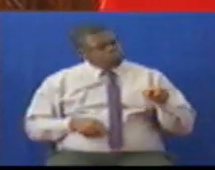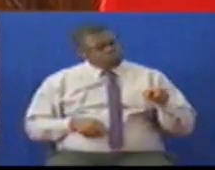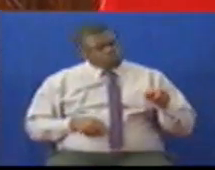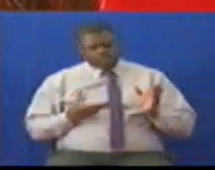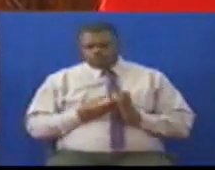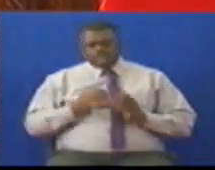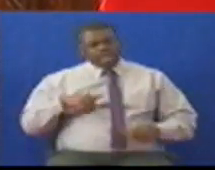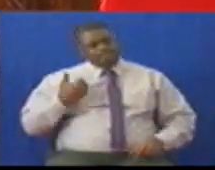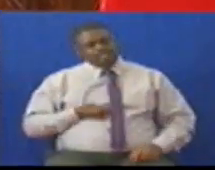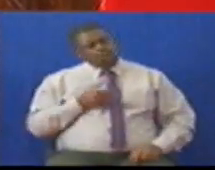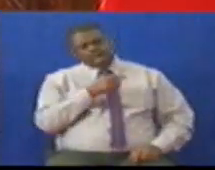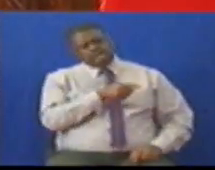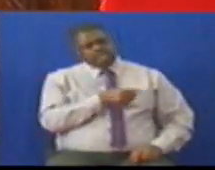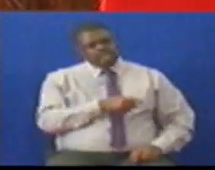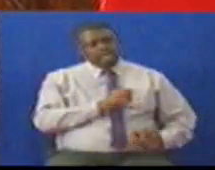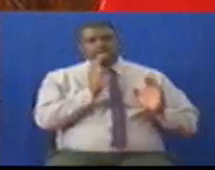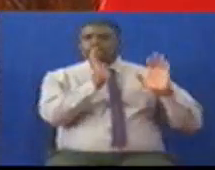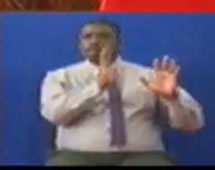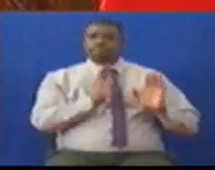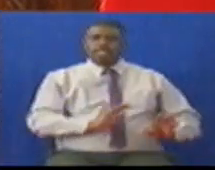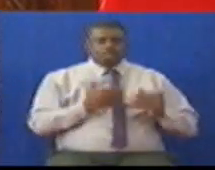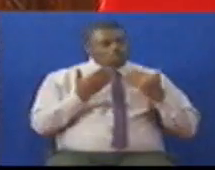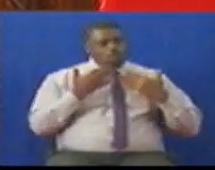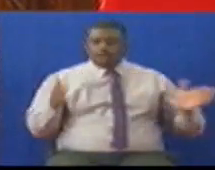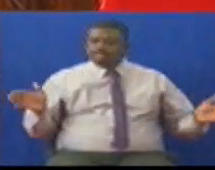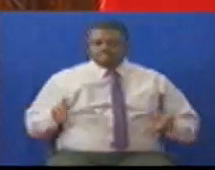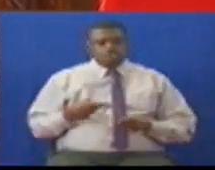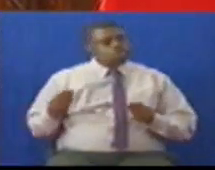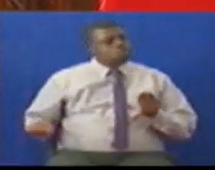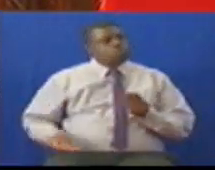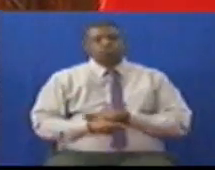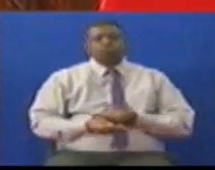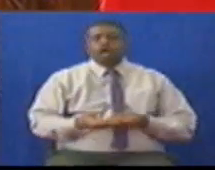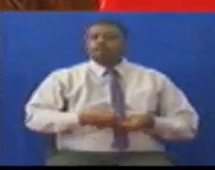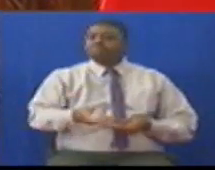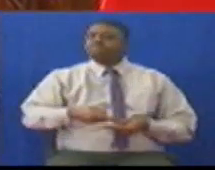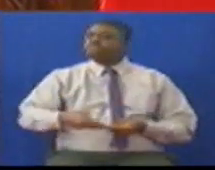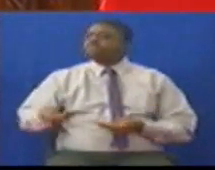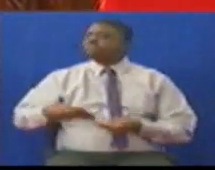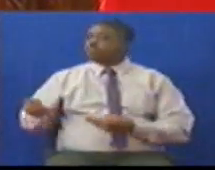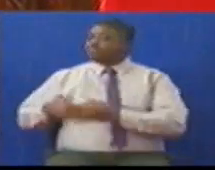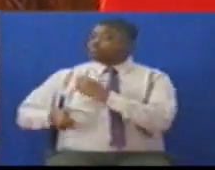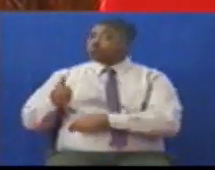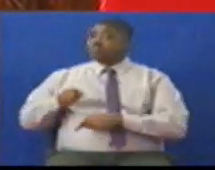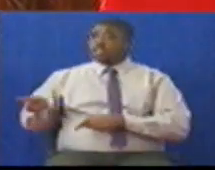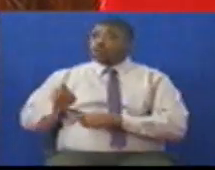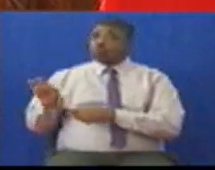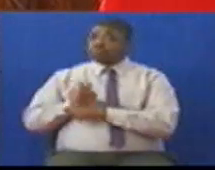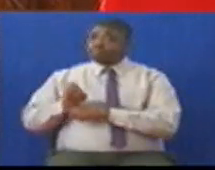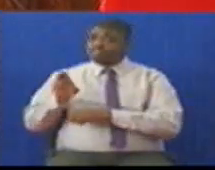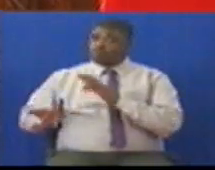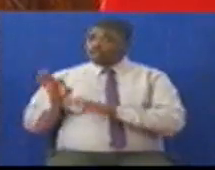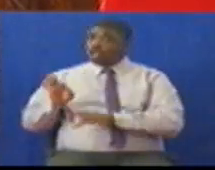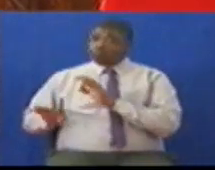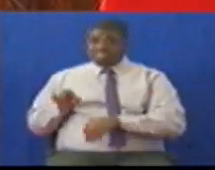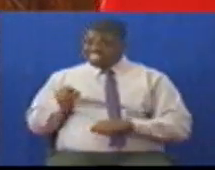Biaramulo Kagera walipiga kampeni kwa uwazi na kutoa rushwa kwa wananchi wa Busekelo. Viongozi hawa ni wasimamizi wa uchaguzi, returning